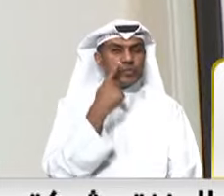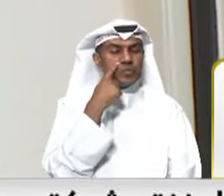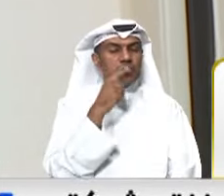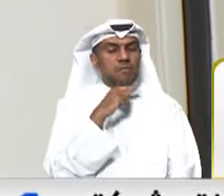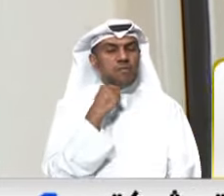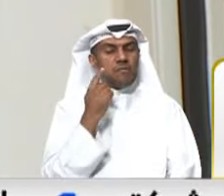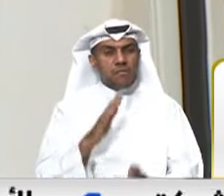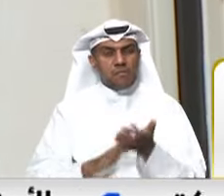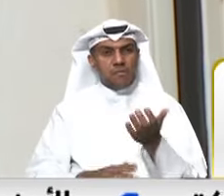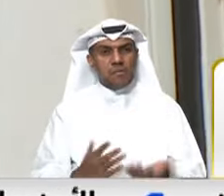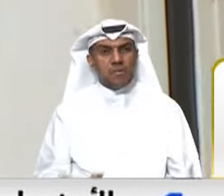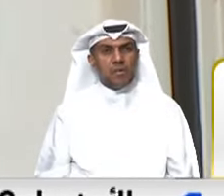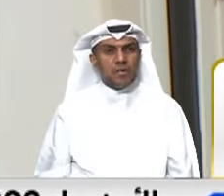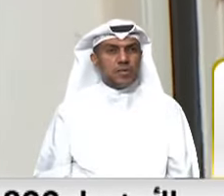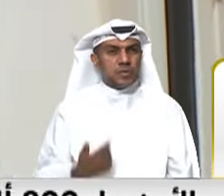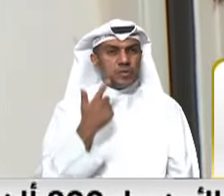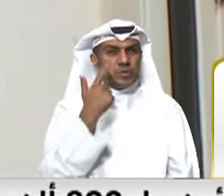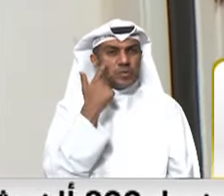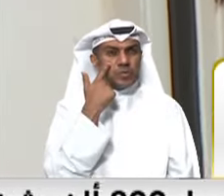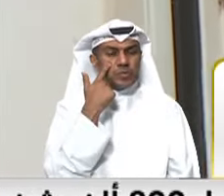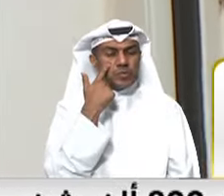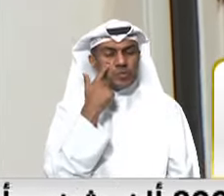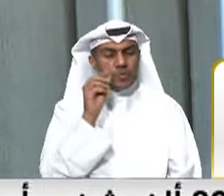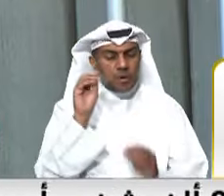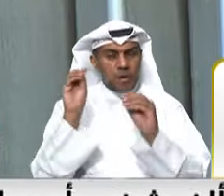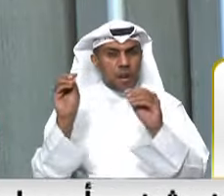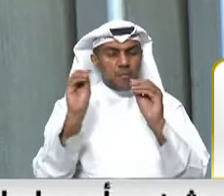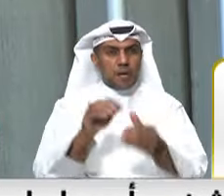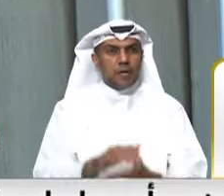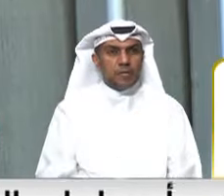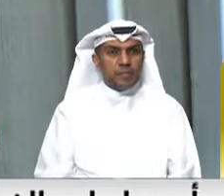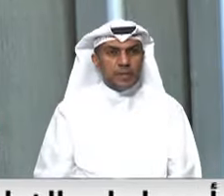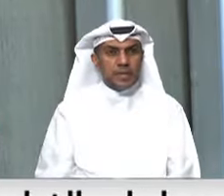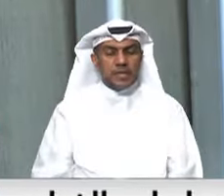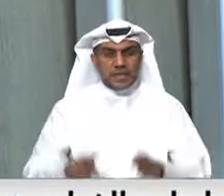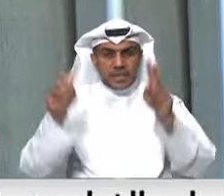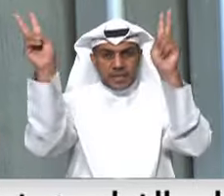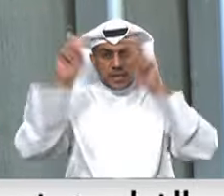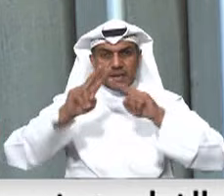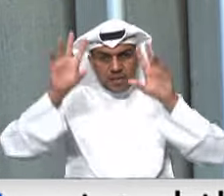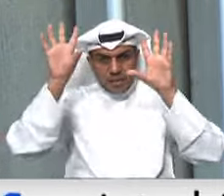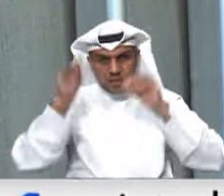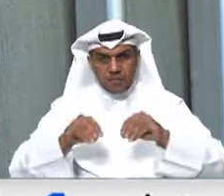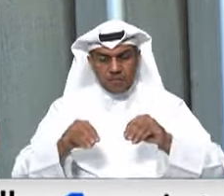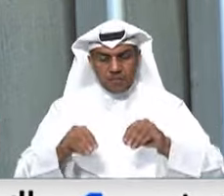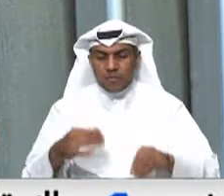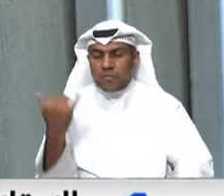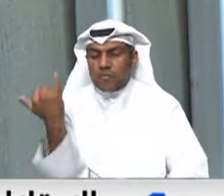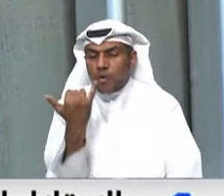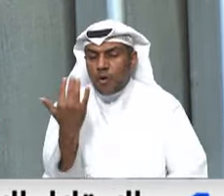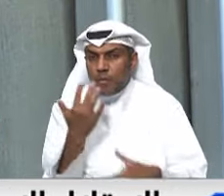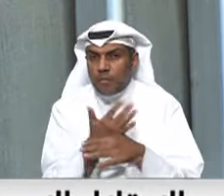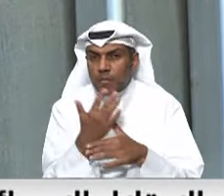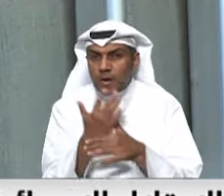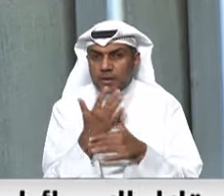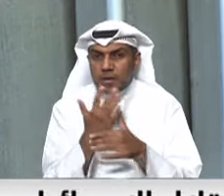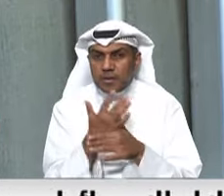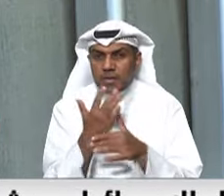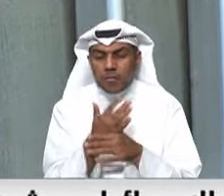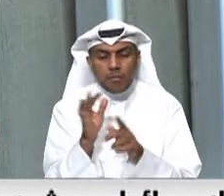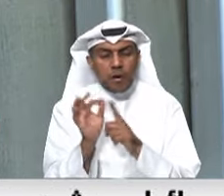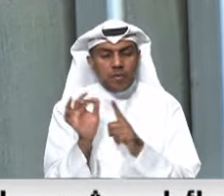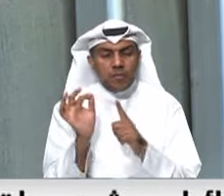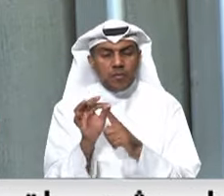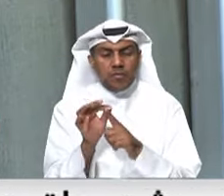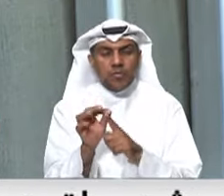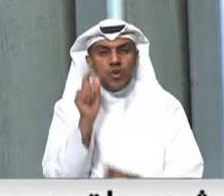السلبيه عبر حملاتهم التوعويه قطع التيار الكهربائي عن العقارات المخالفه ياتي لتحقيق الاهداف